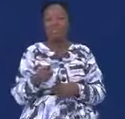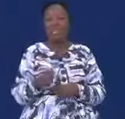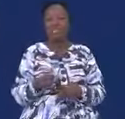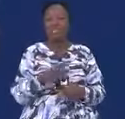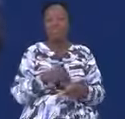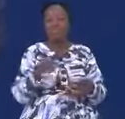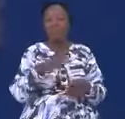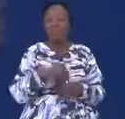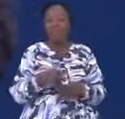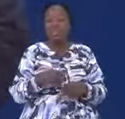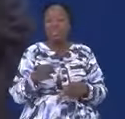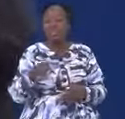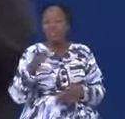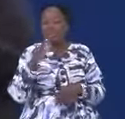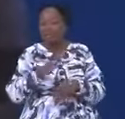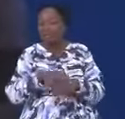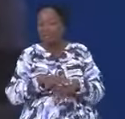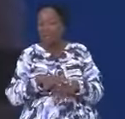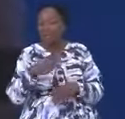complète